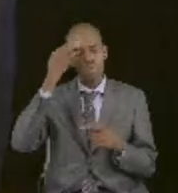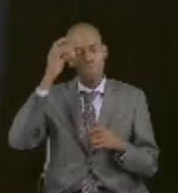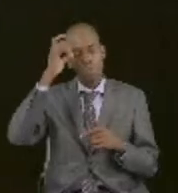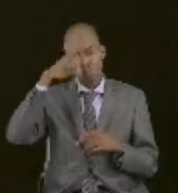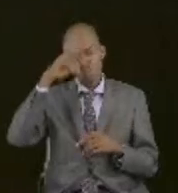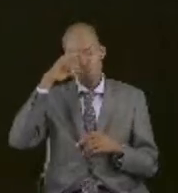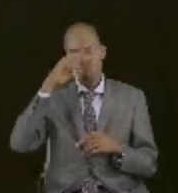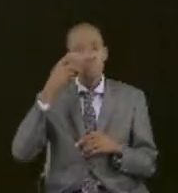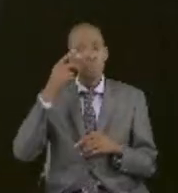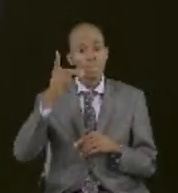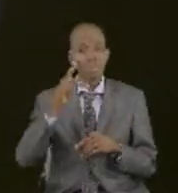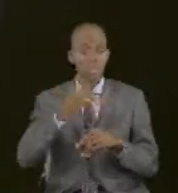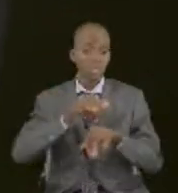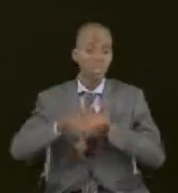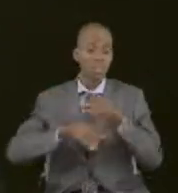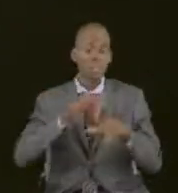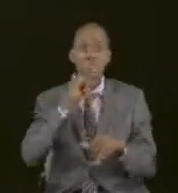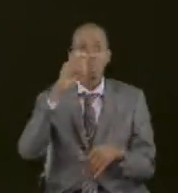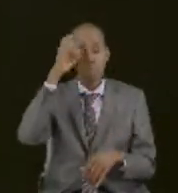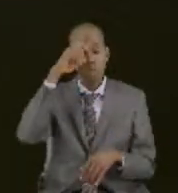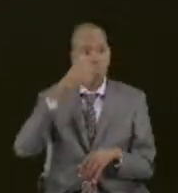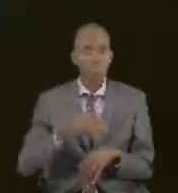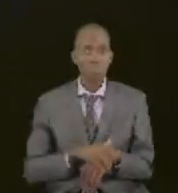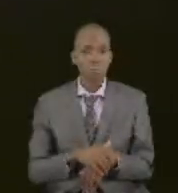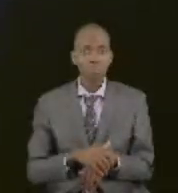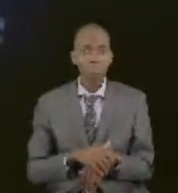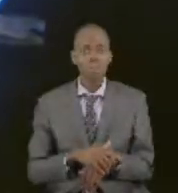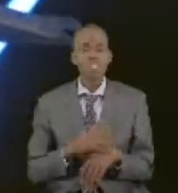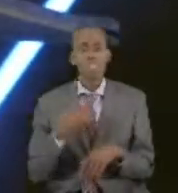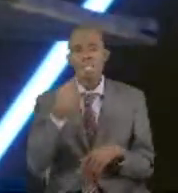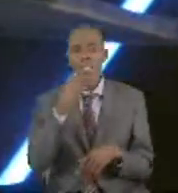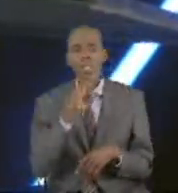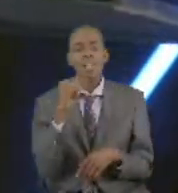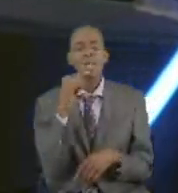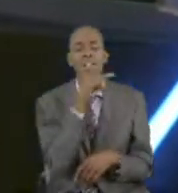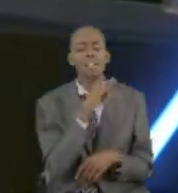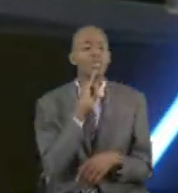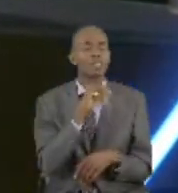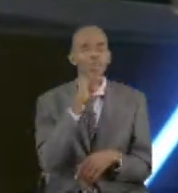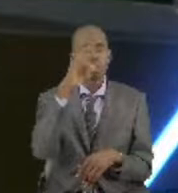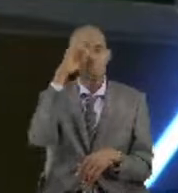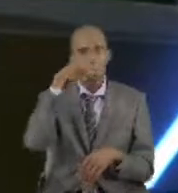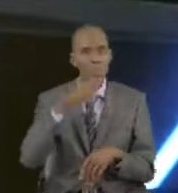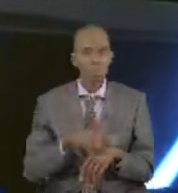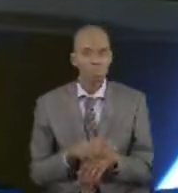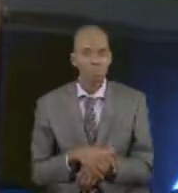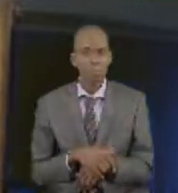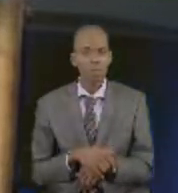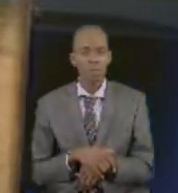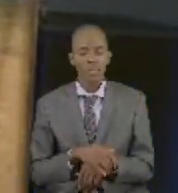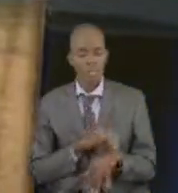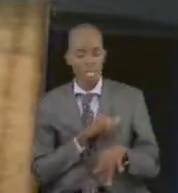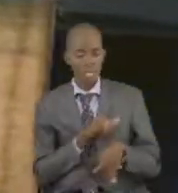moi. Ça, c'est la sagesse. L'hypocrisie, ce n'est pas la sagesse. Raconter le mensonge, ce n'est pas de la sagesse.